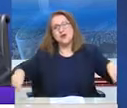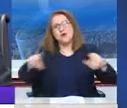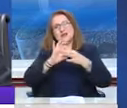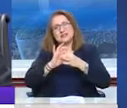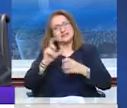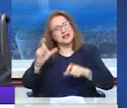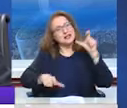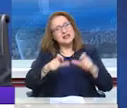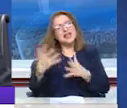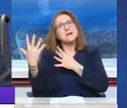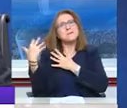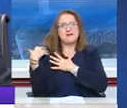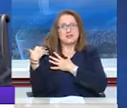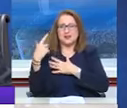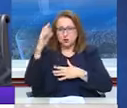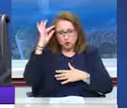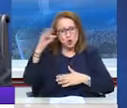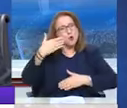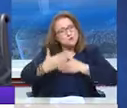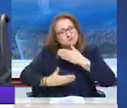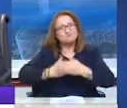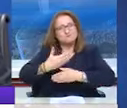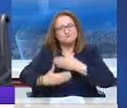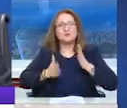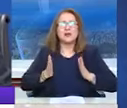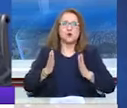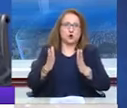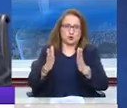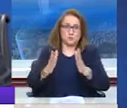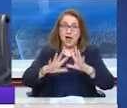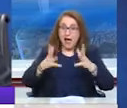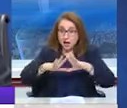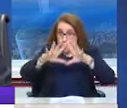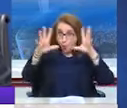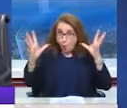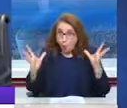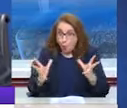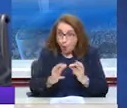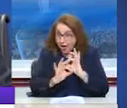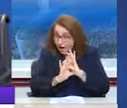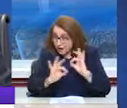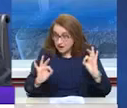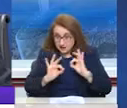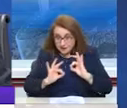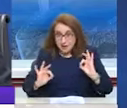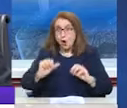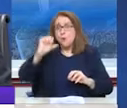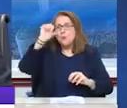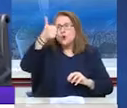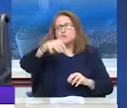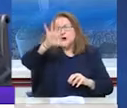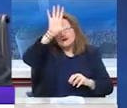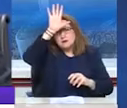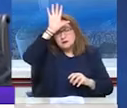όλων για να πάμε μπροστά. Και πιστεύουμε ότι αν όλα αυτά τηρηθούν και φυσικά πρώτα κερδίσουμε τη μάχη της υγείας, που είναι